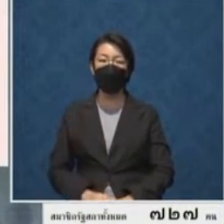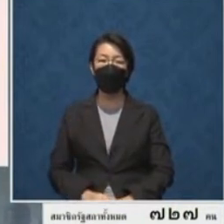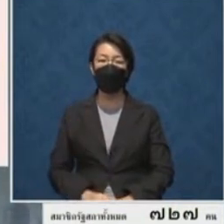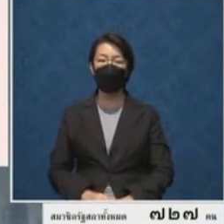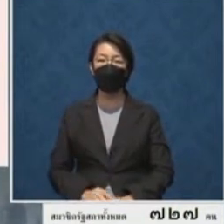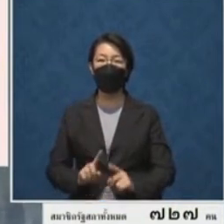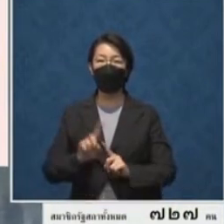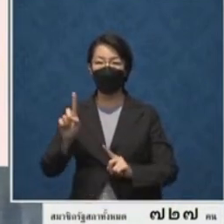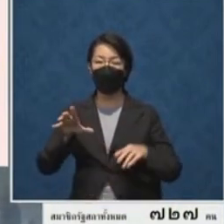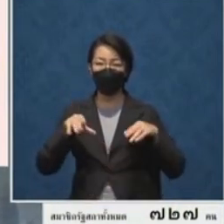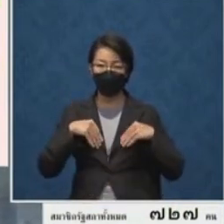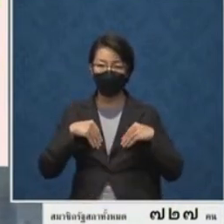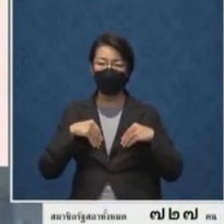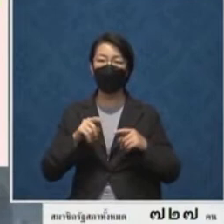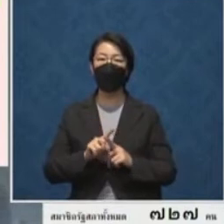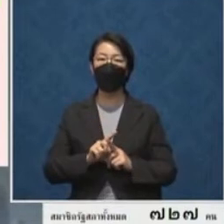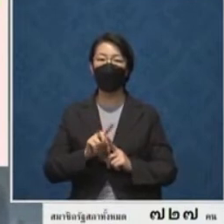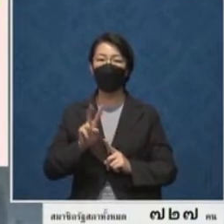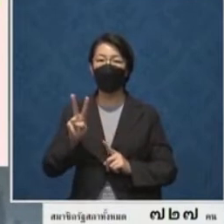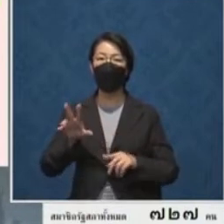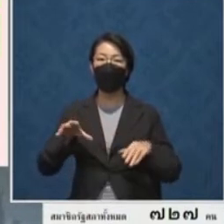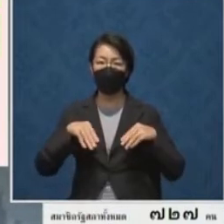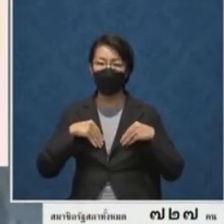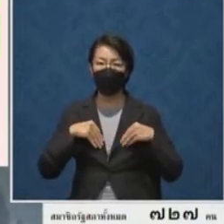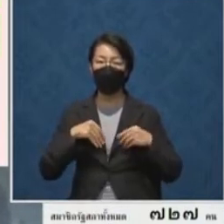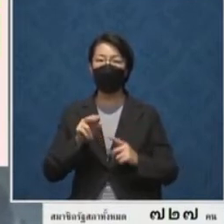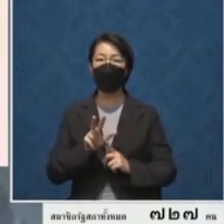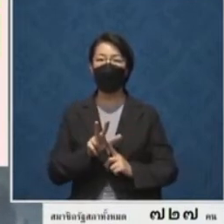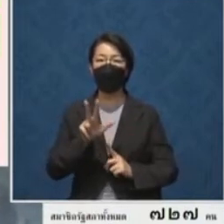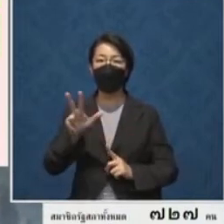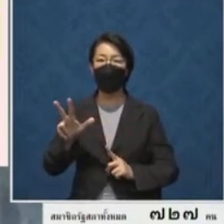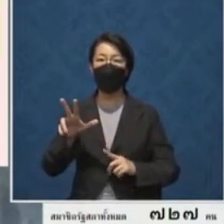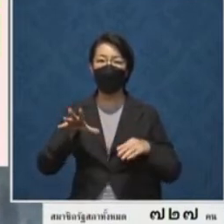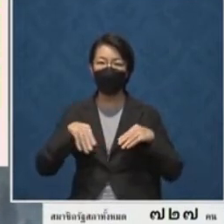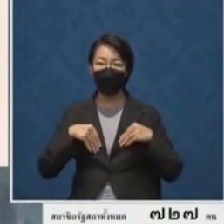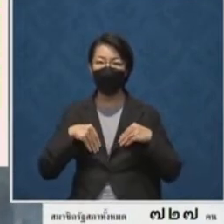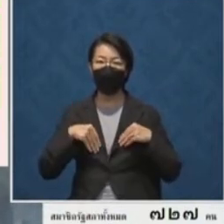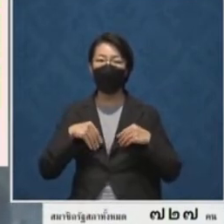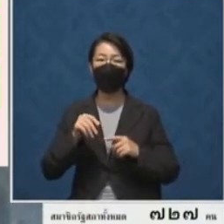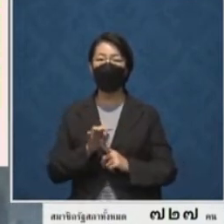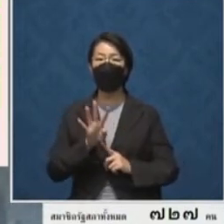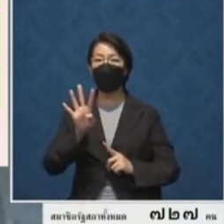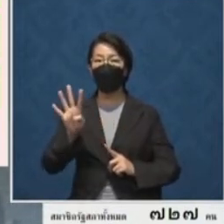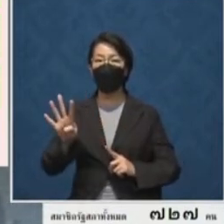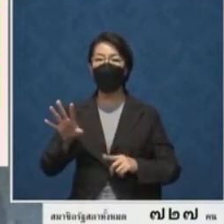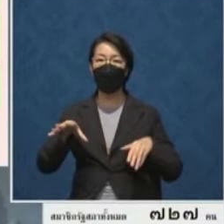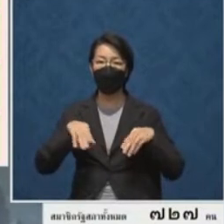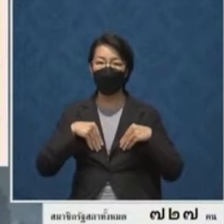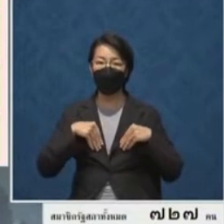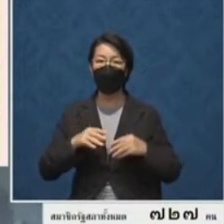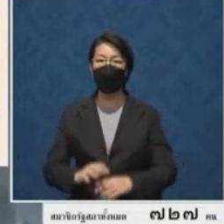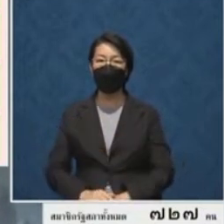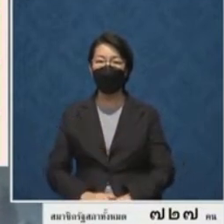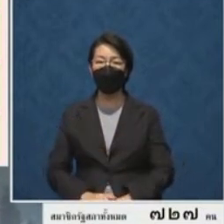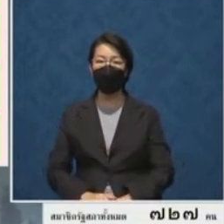การ2รับหลักการ3รับหลักการ4รับหลักการ 262